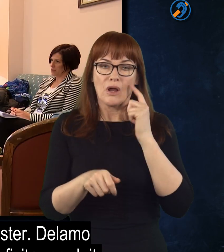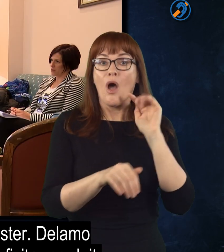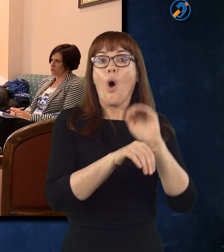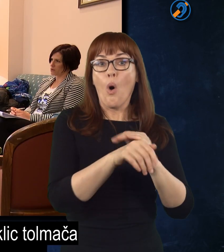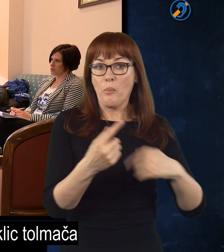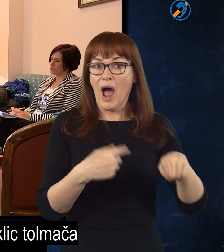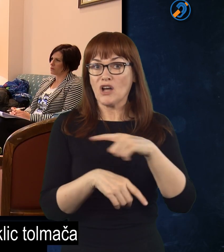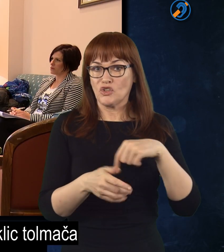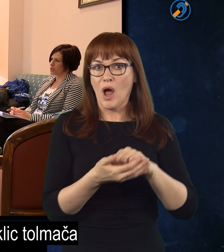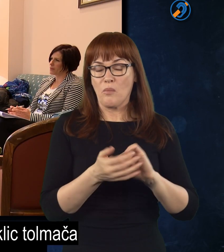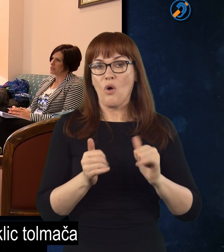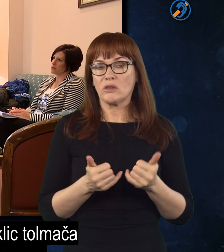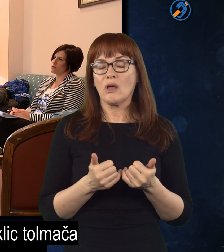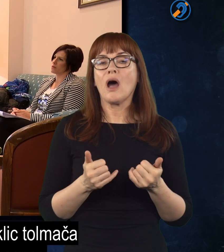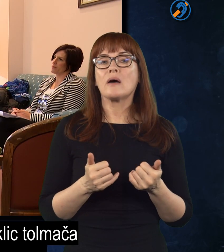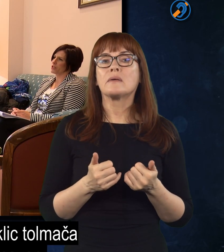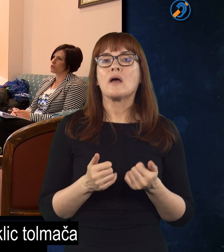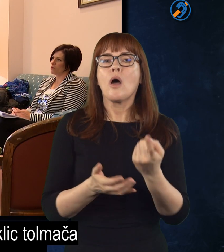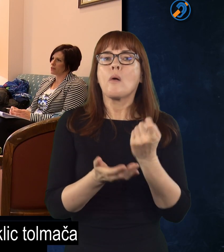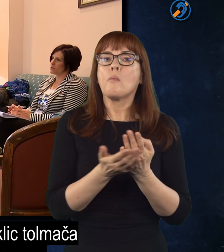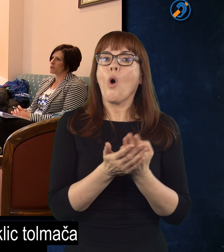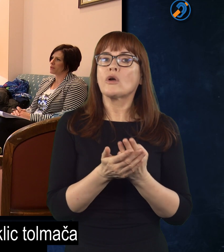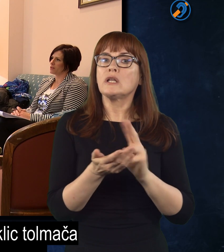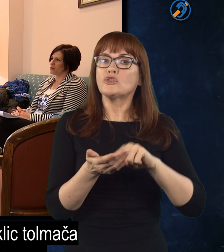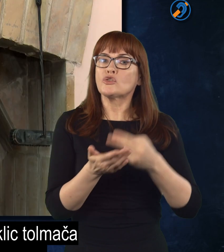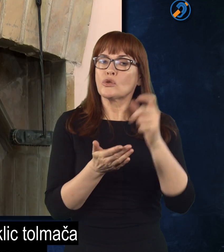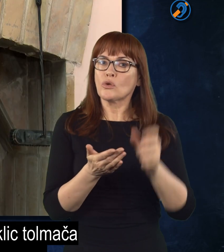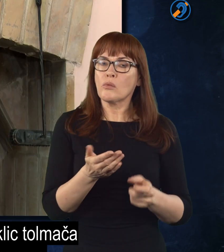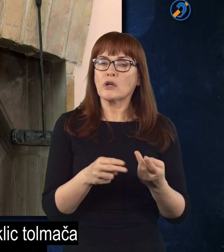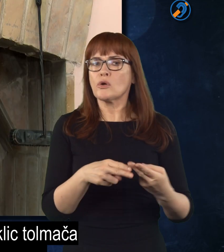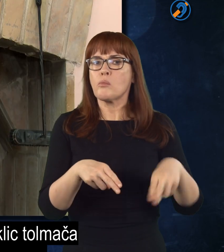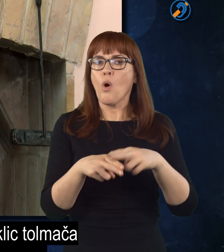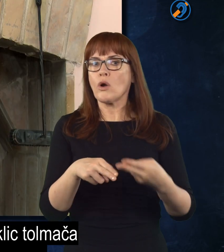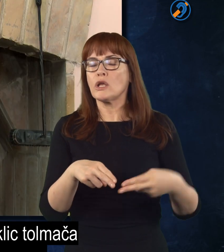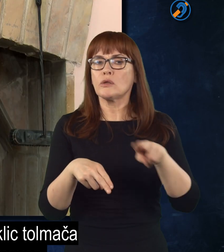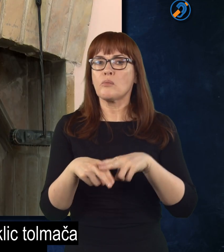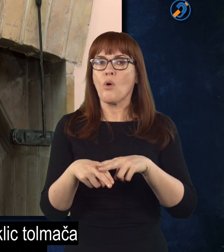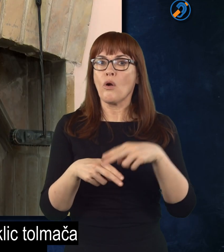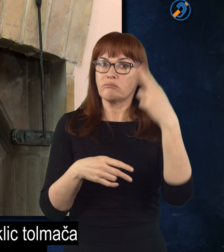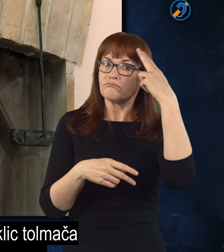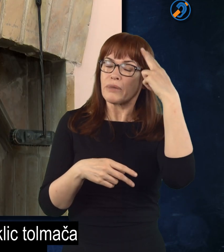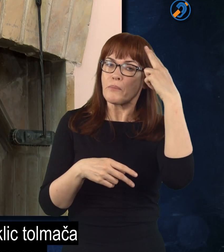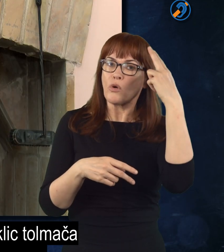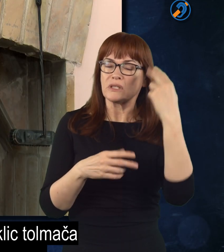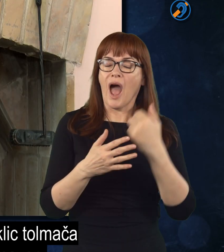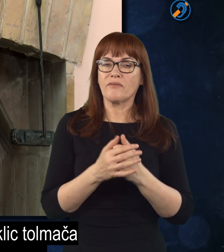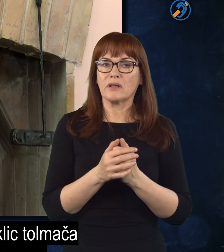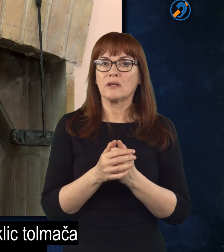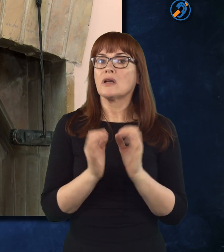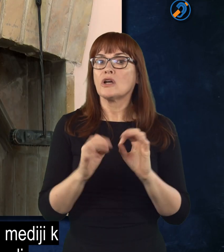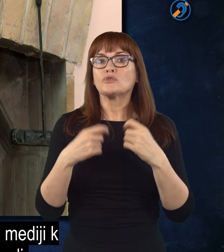dopolniti. Opažamo, da je poklic tolmača vse bolj in bolj